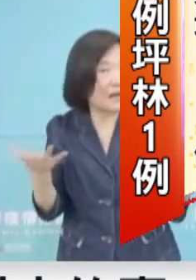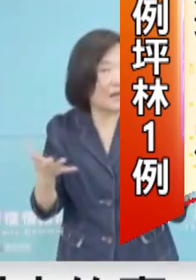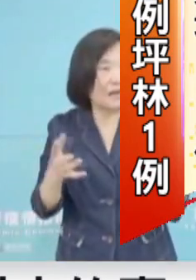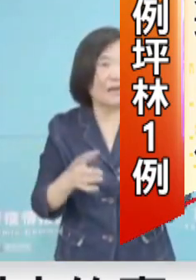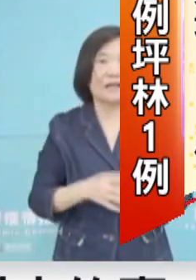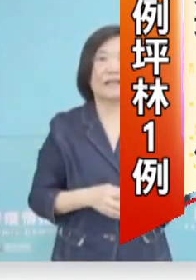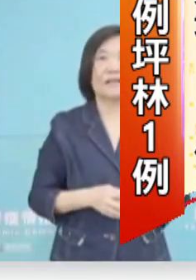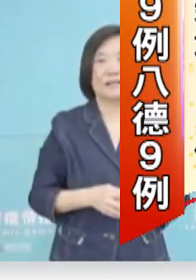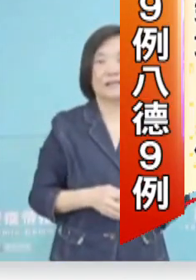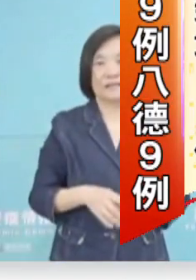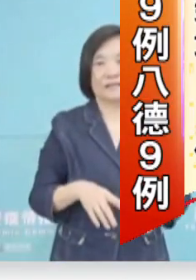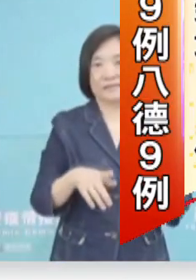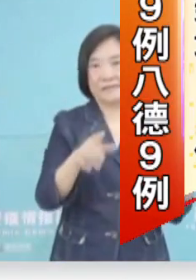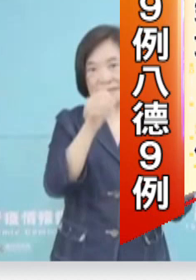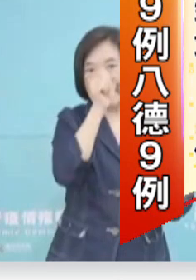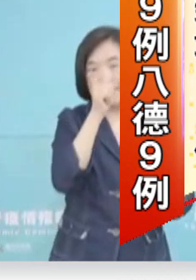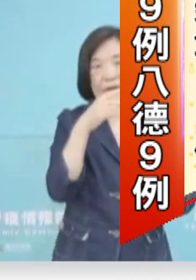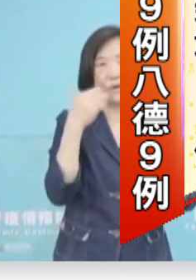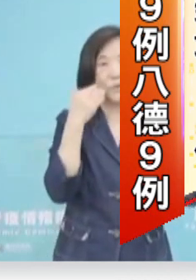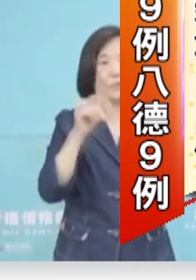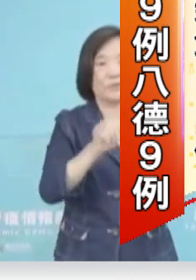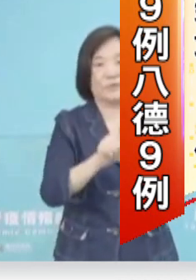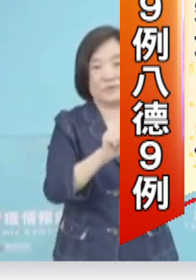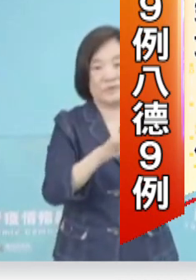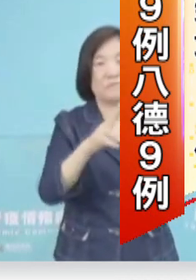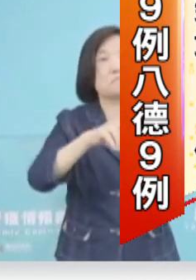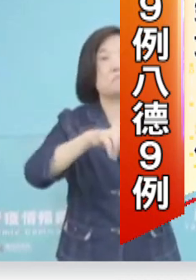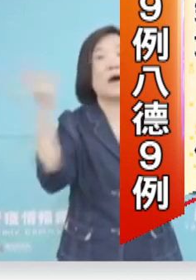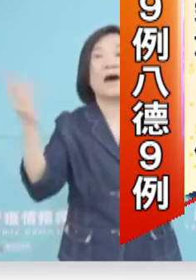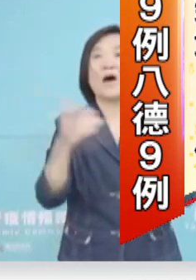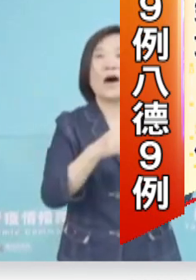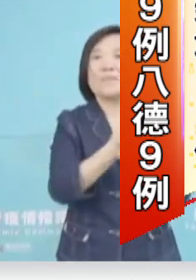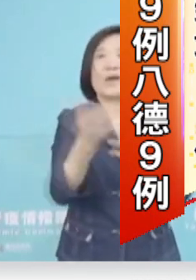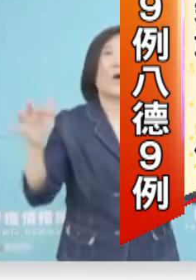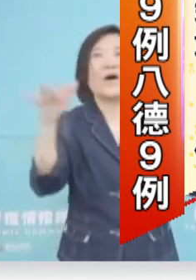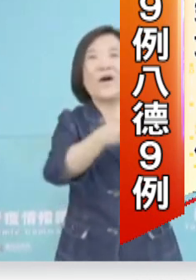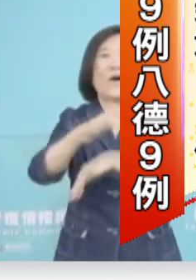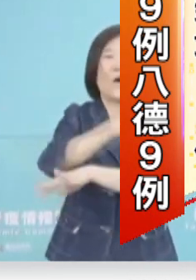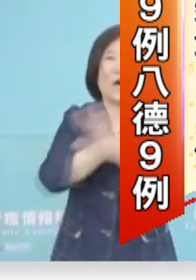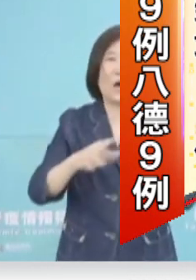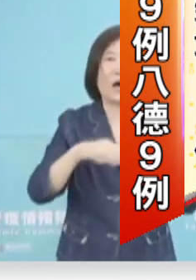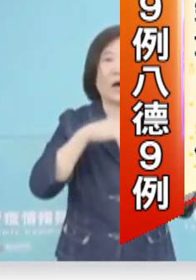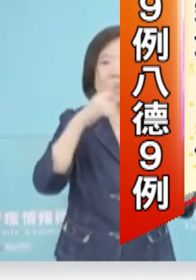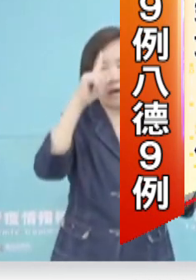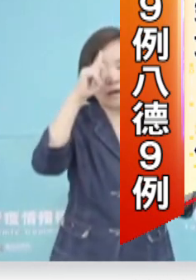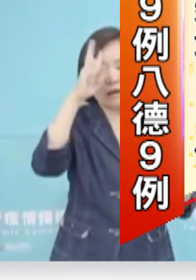除就是几天后确诊人数就暴涨嘛，就这样嘛，